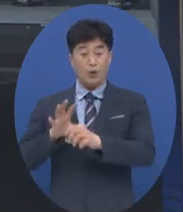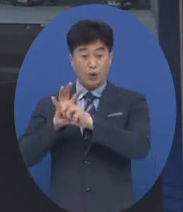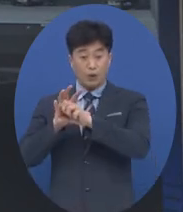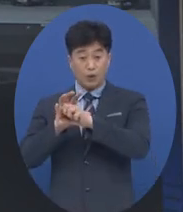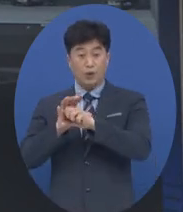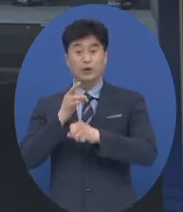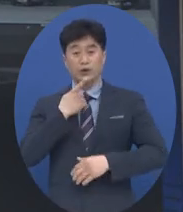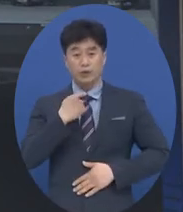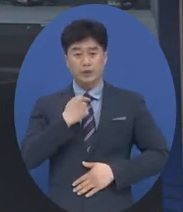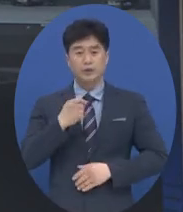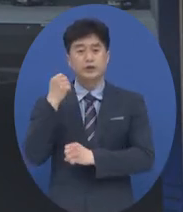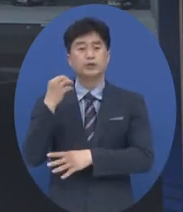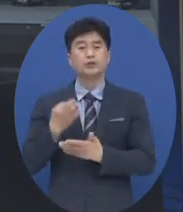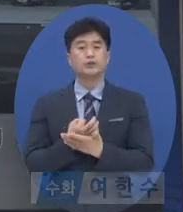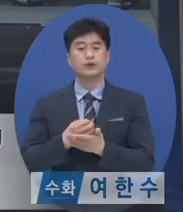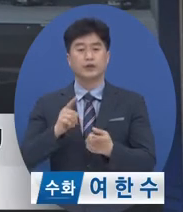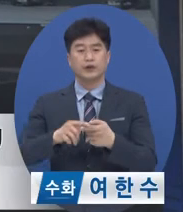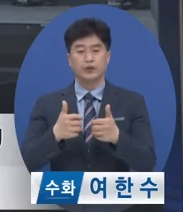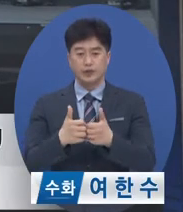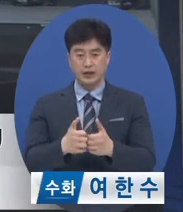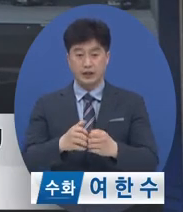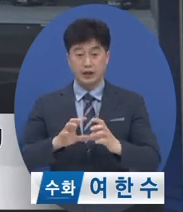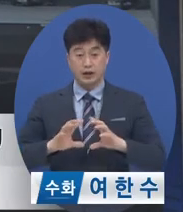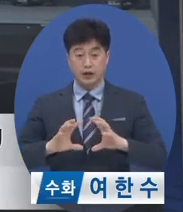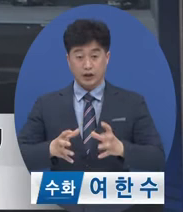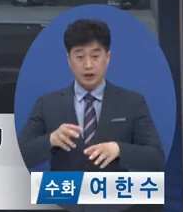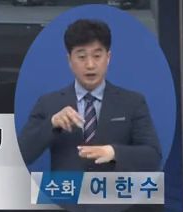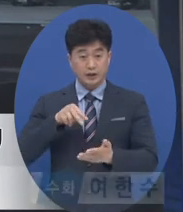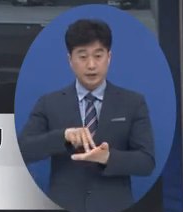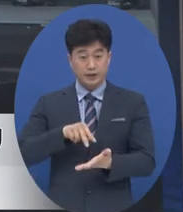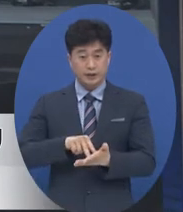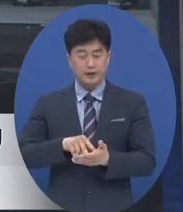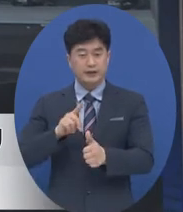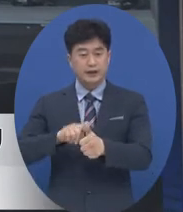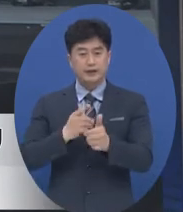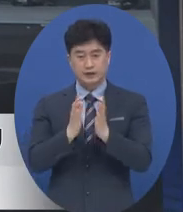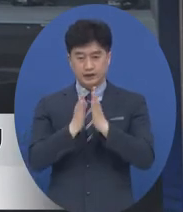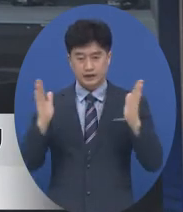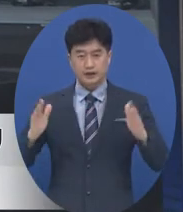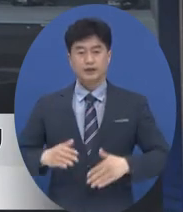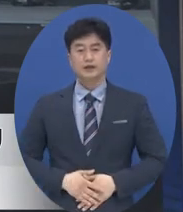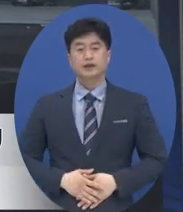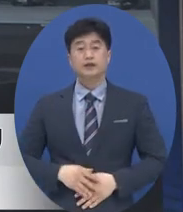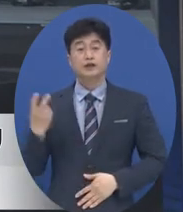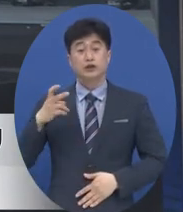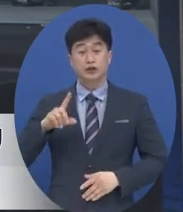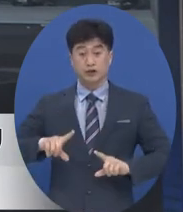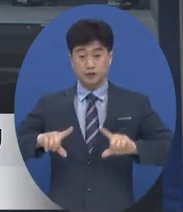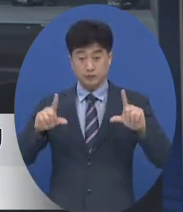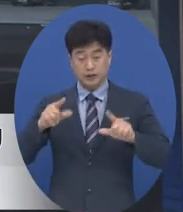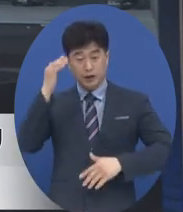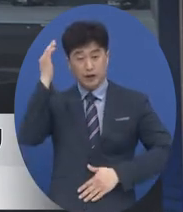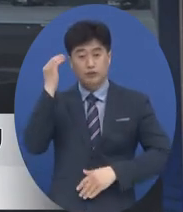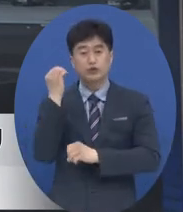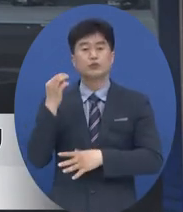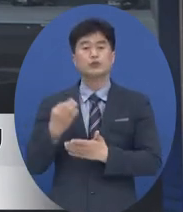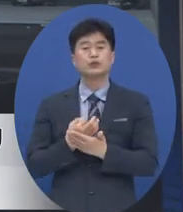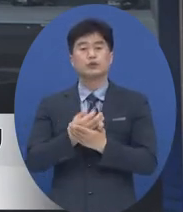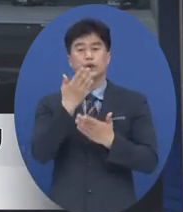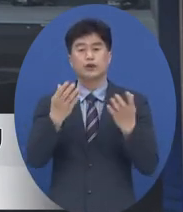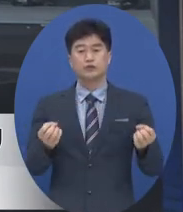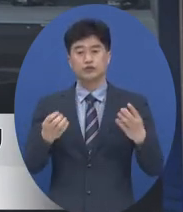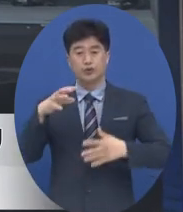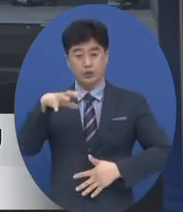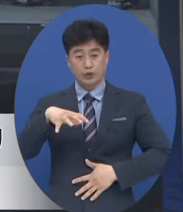코로나19를 겪으며 기본소득에 대한 논의가 국가 차원에서도 자연스레 시작됐습니다. 2021 대한민국 기본소득